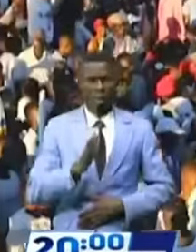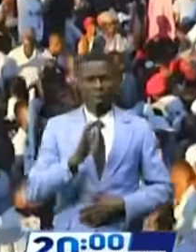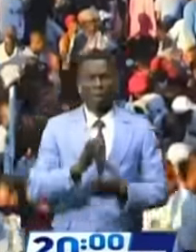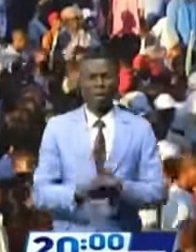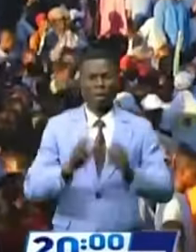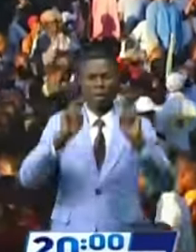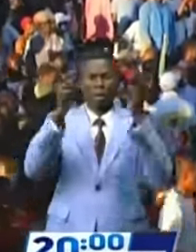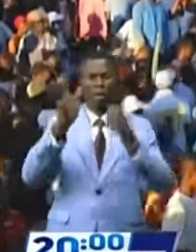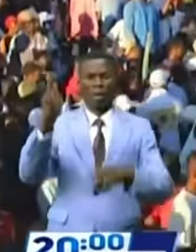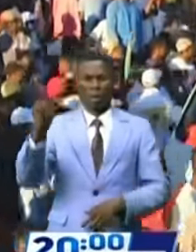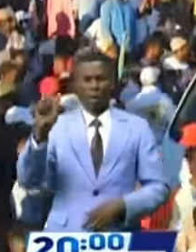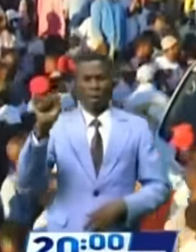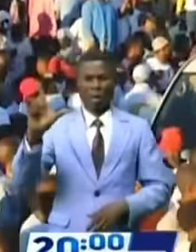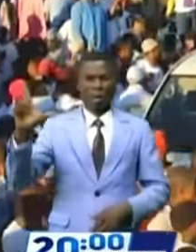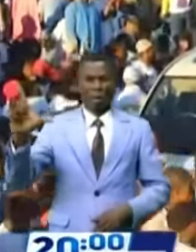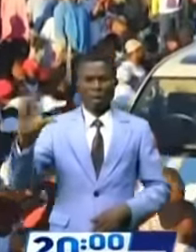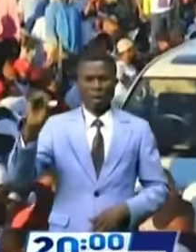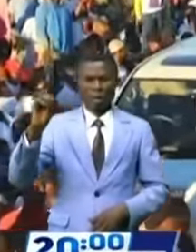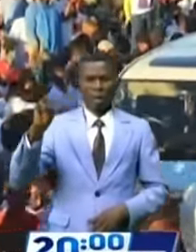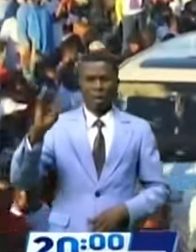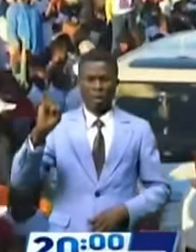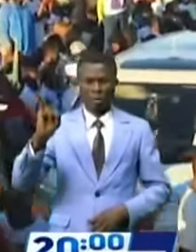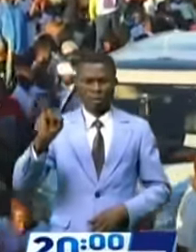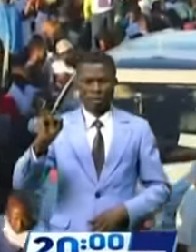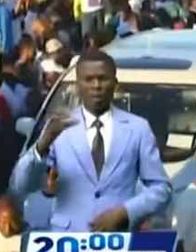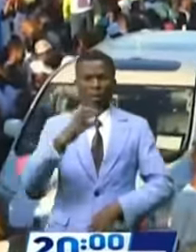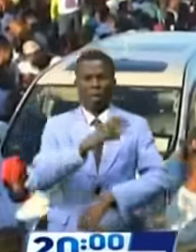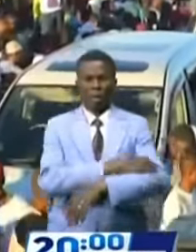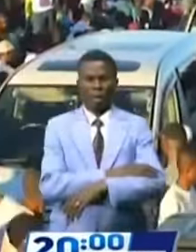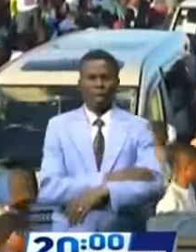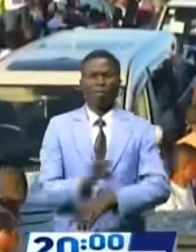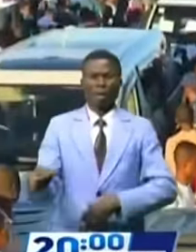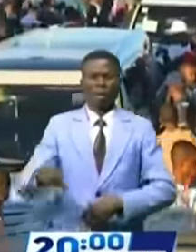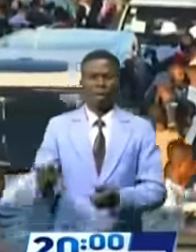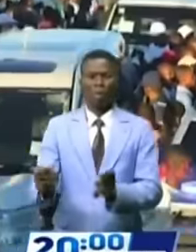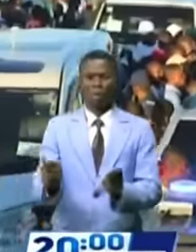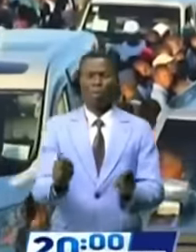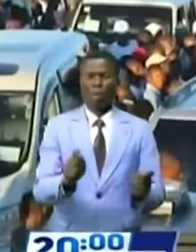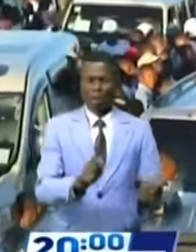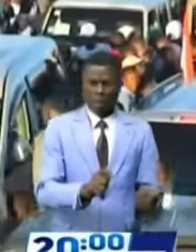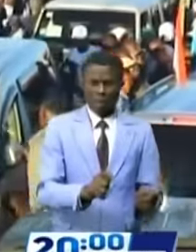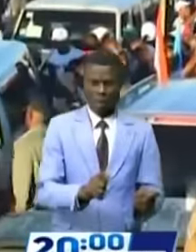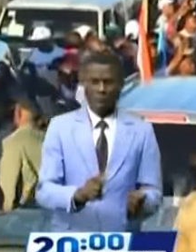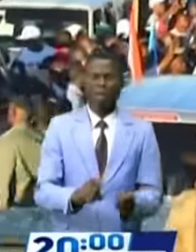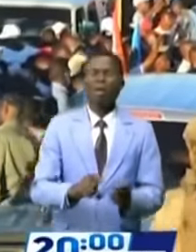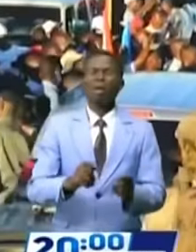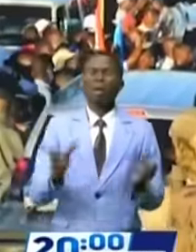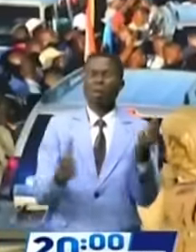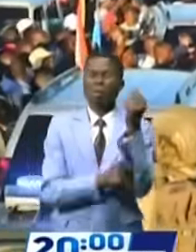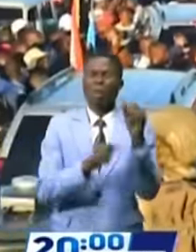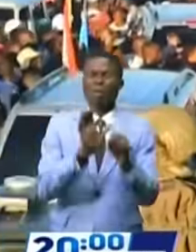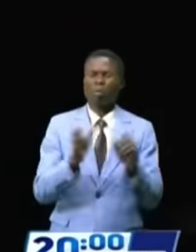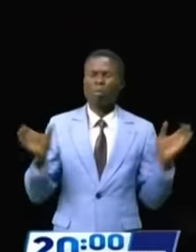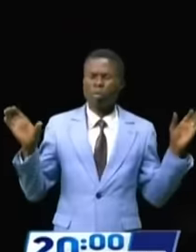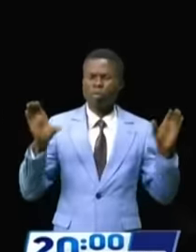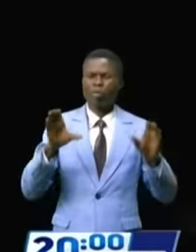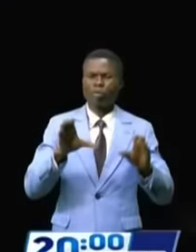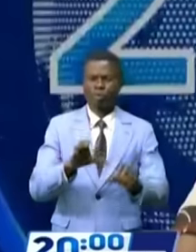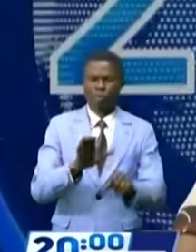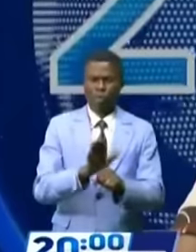de Kalemie, chef-lieu de la province du Tanganyika, ils veulent déstabiliser la République démocratique du Congo.